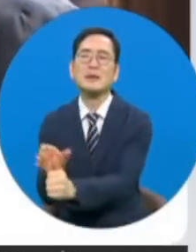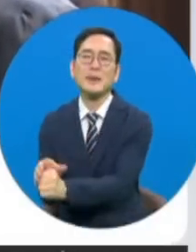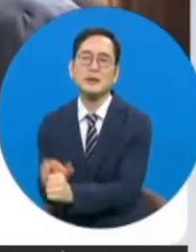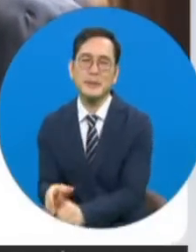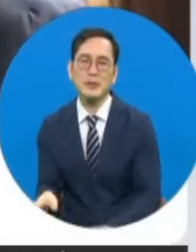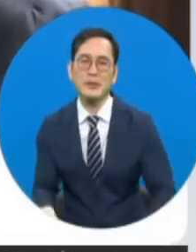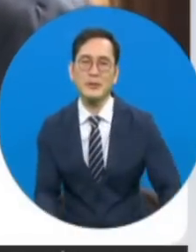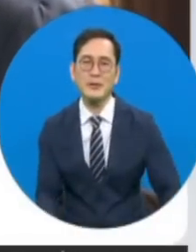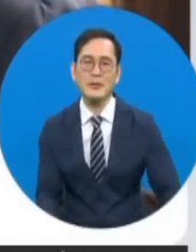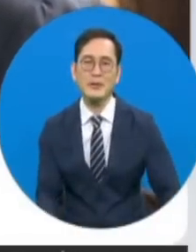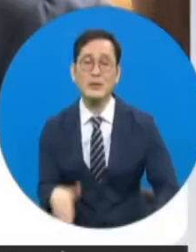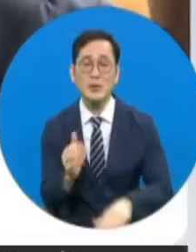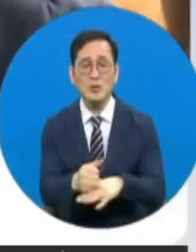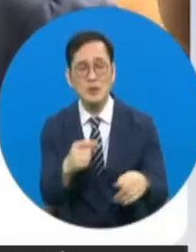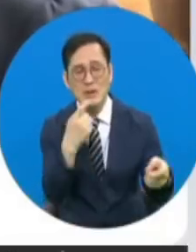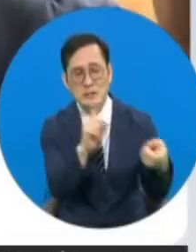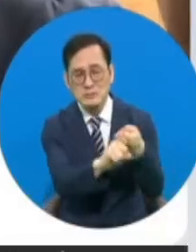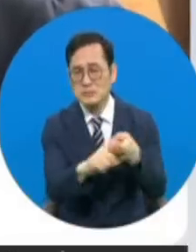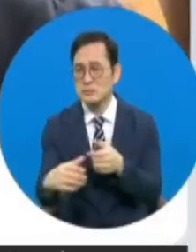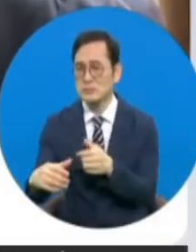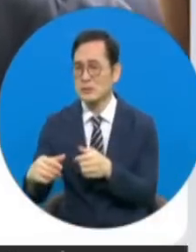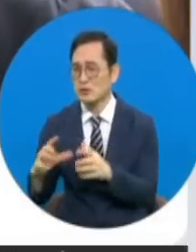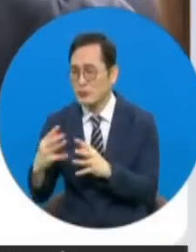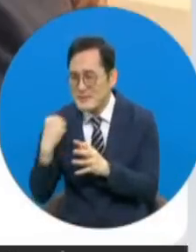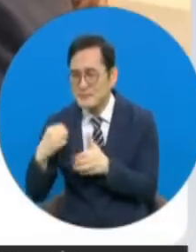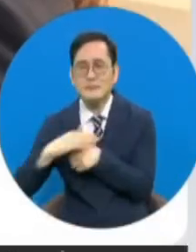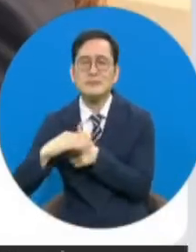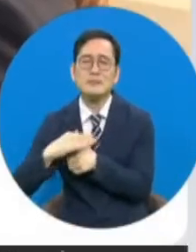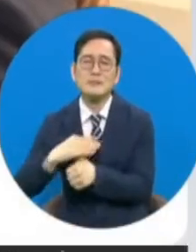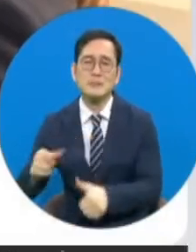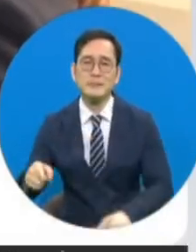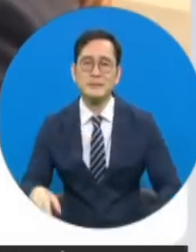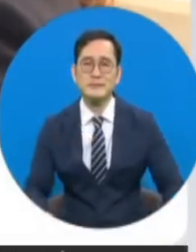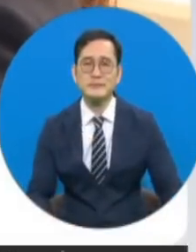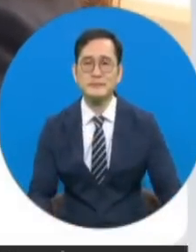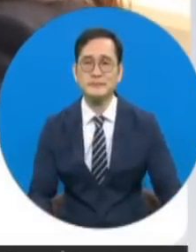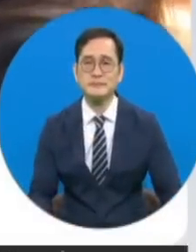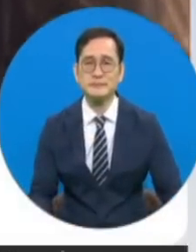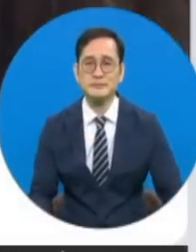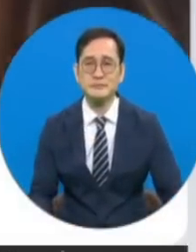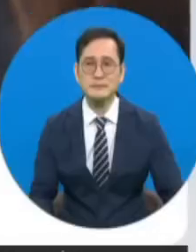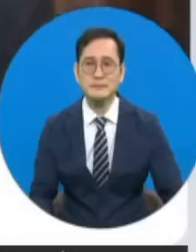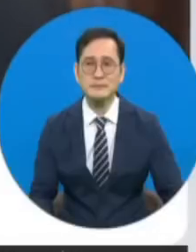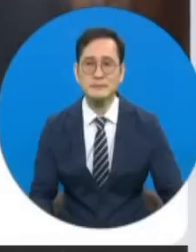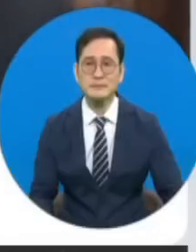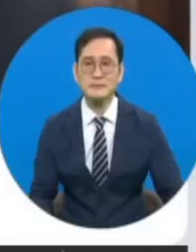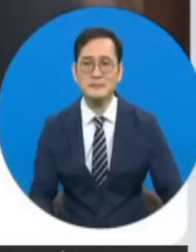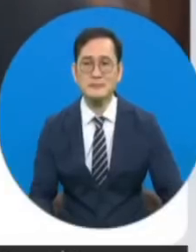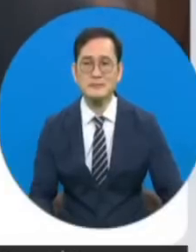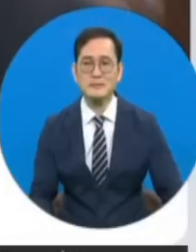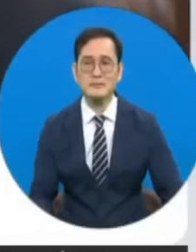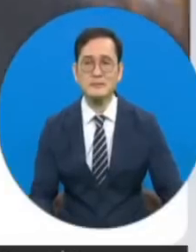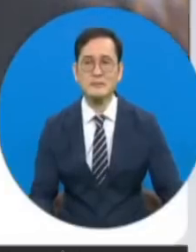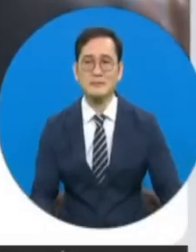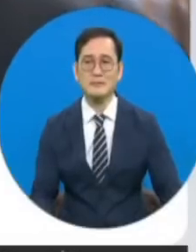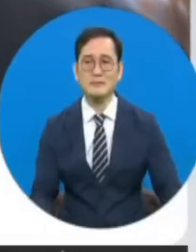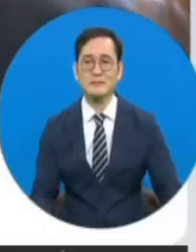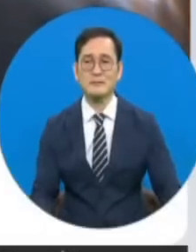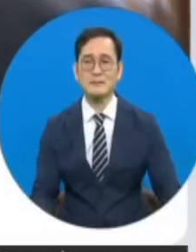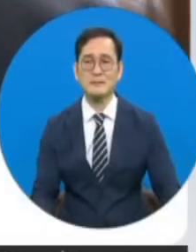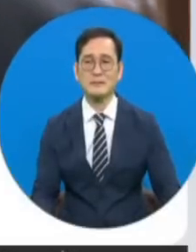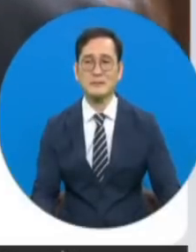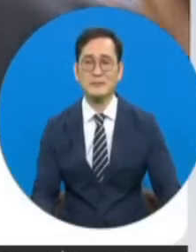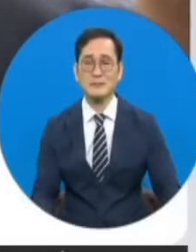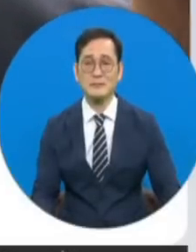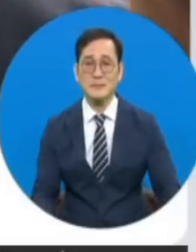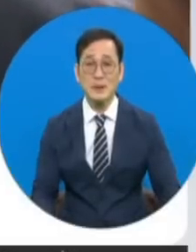취임하고 난 다음에 이런 일들 물리려고 행사하거나 물리 뭐 뒷조사를 한다거나 그런 방식으로 무리하게 진행했던 거 국민들께서